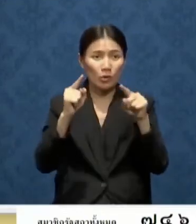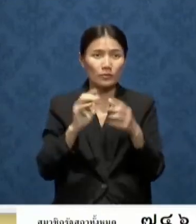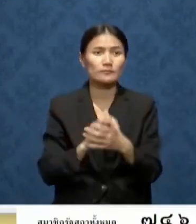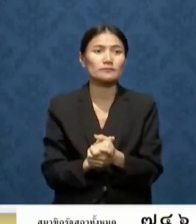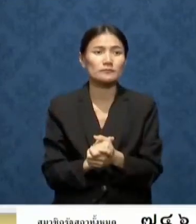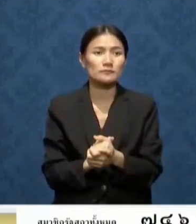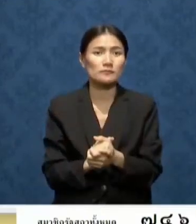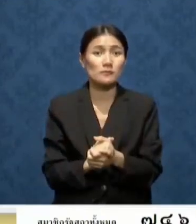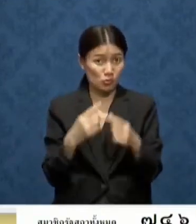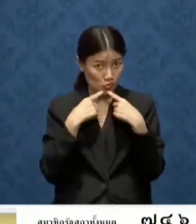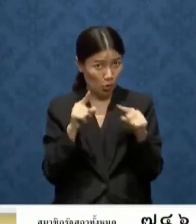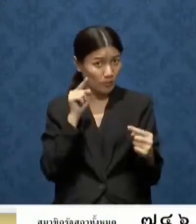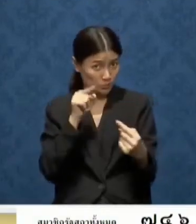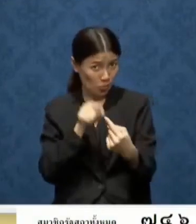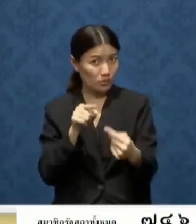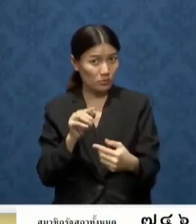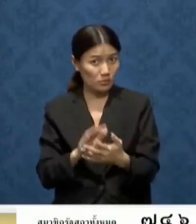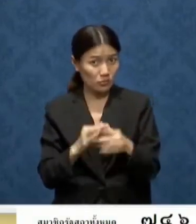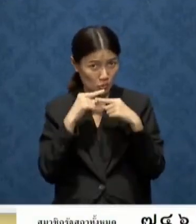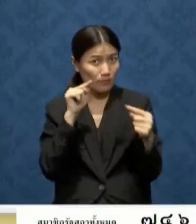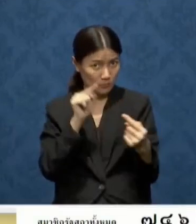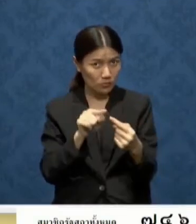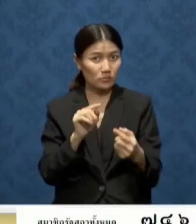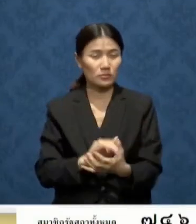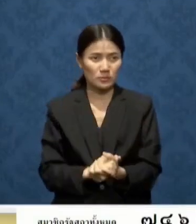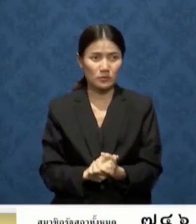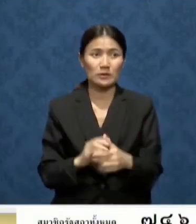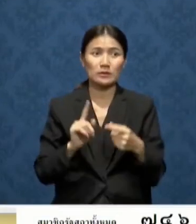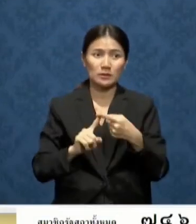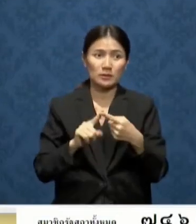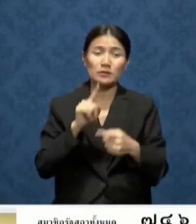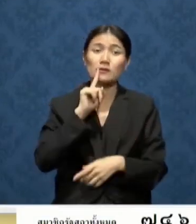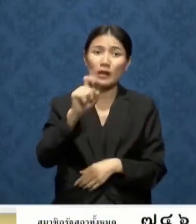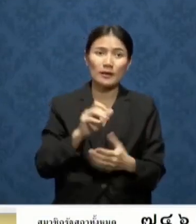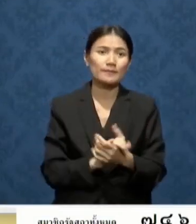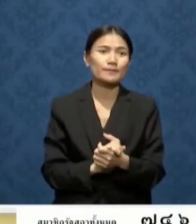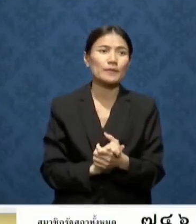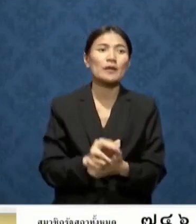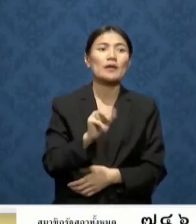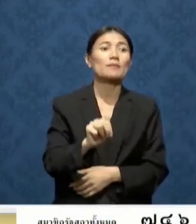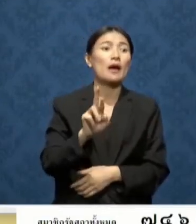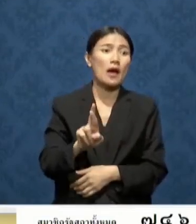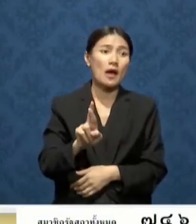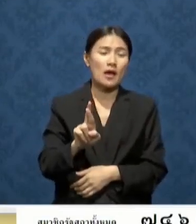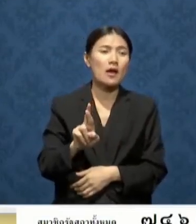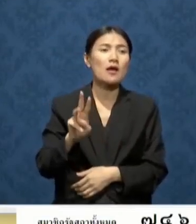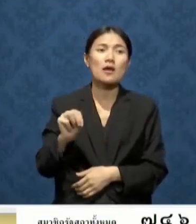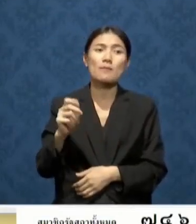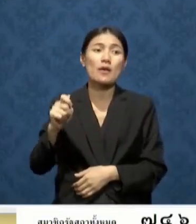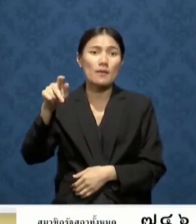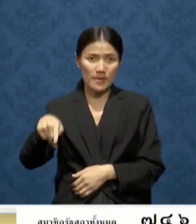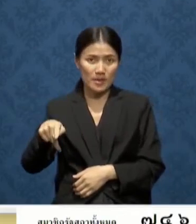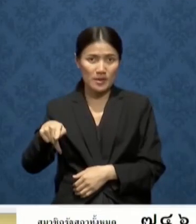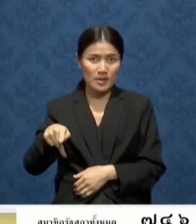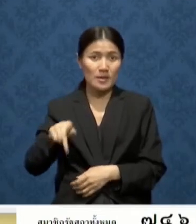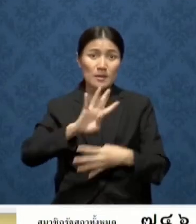และขอให้ตอบให้ตงคำถามดนะครับข้อที่ 1 ท่านจะเดินตาม MR Map หรือปรับ